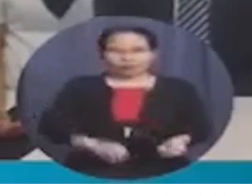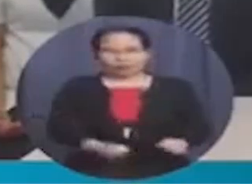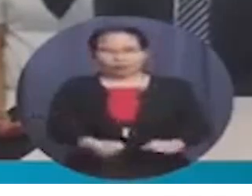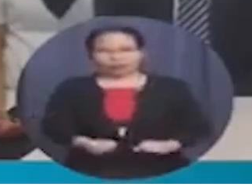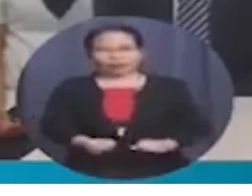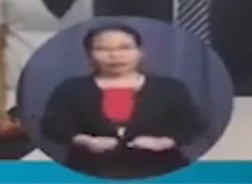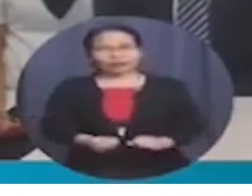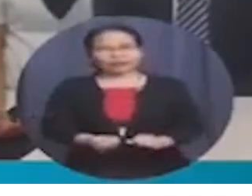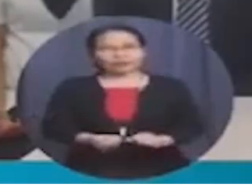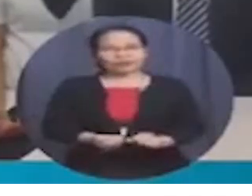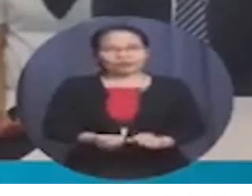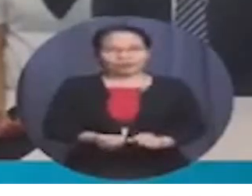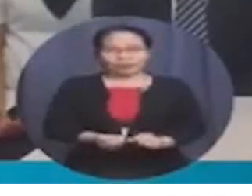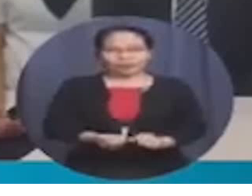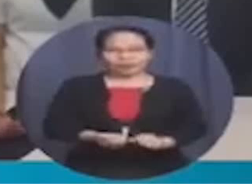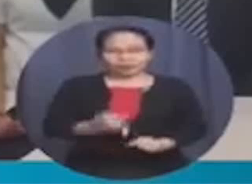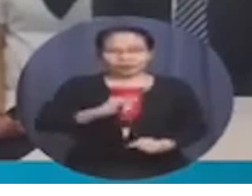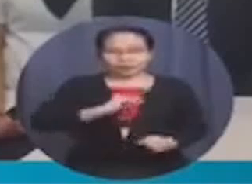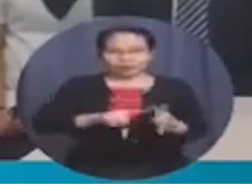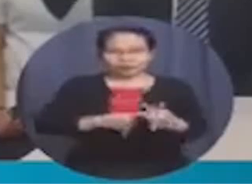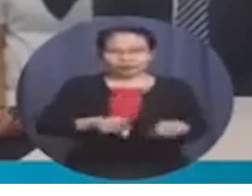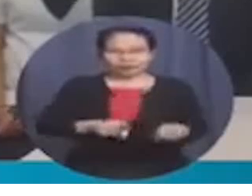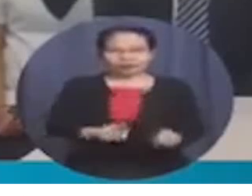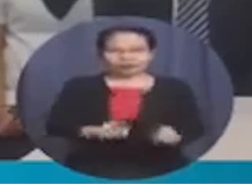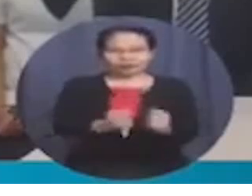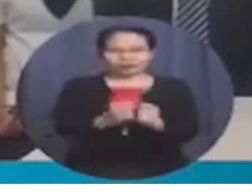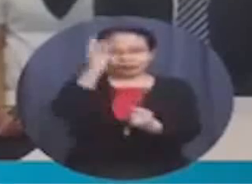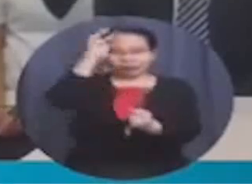sumama-sama na rin po ako sa kanya sa